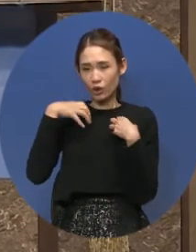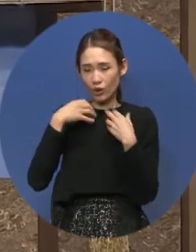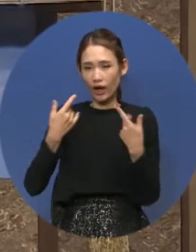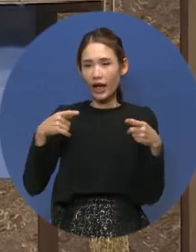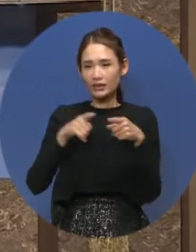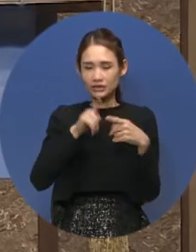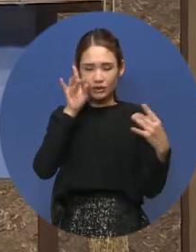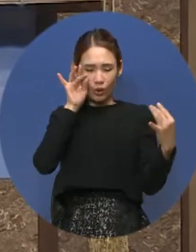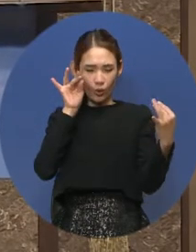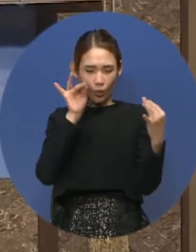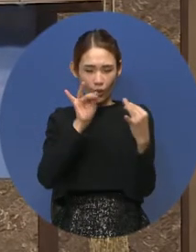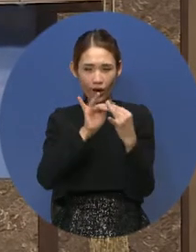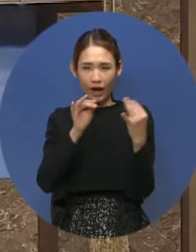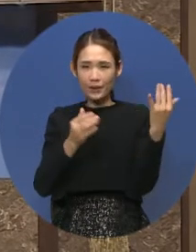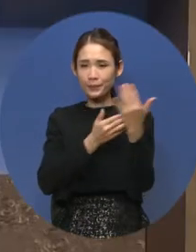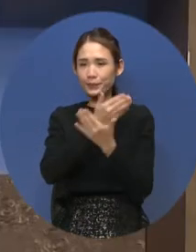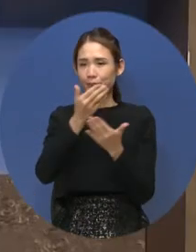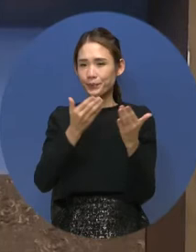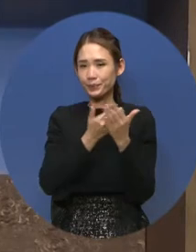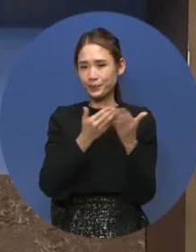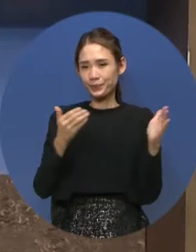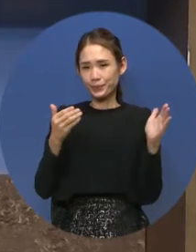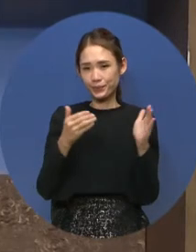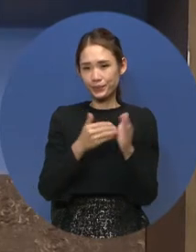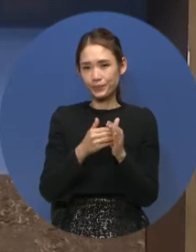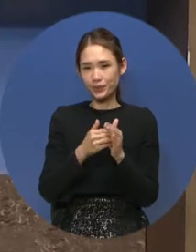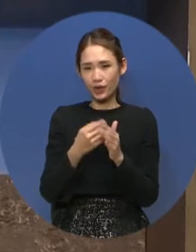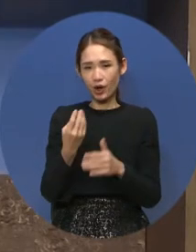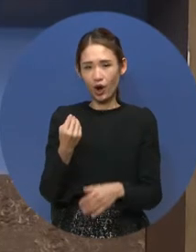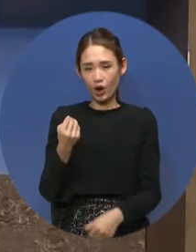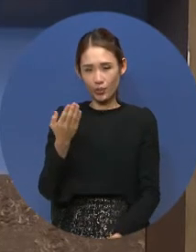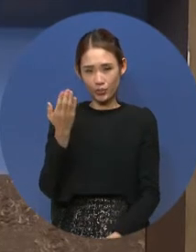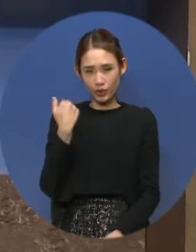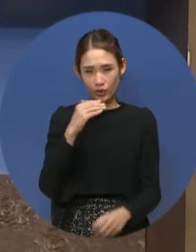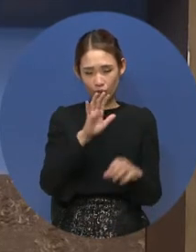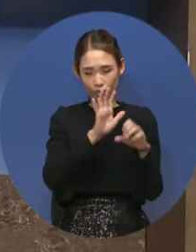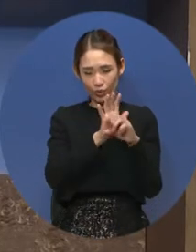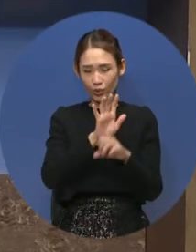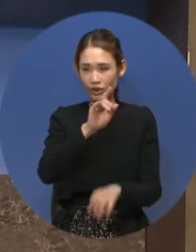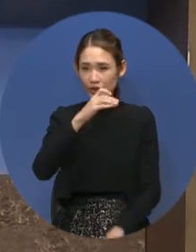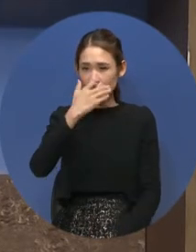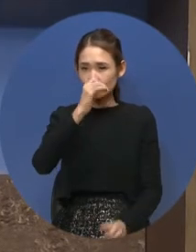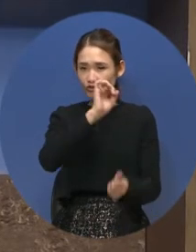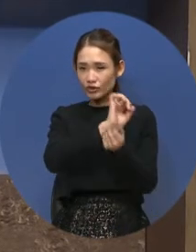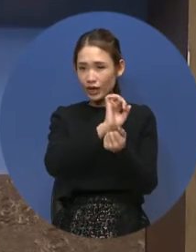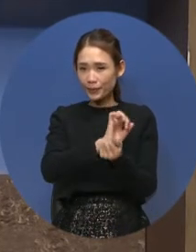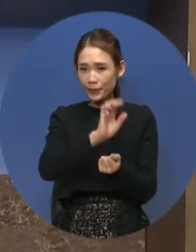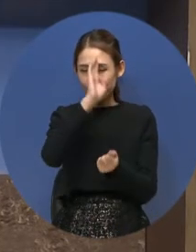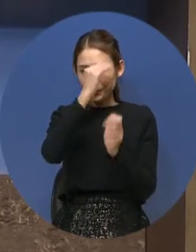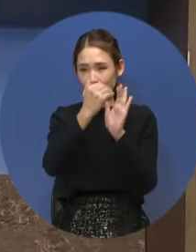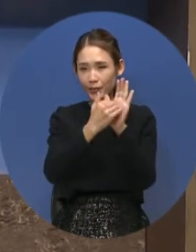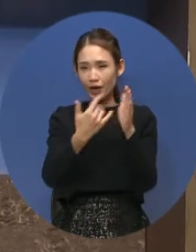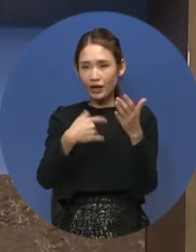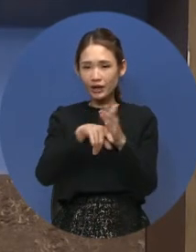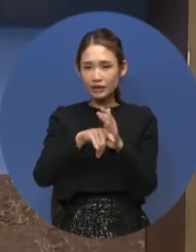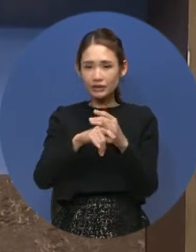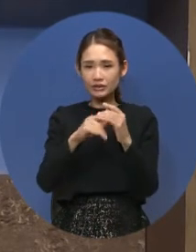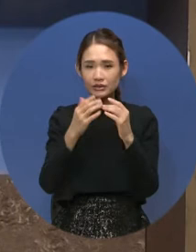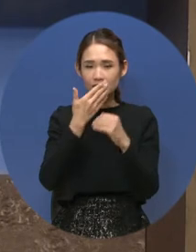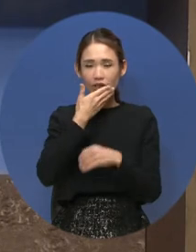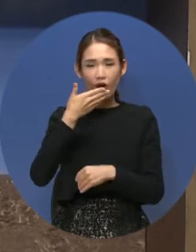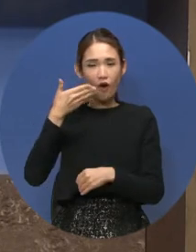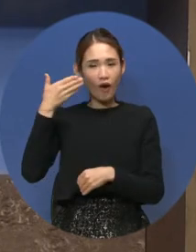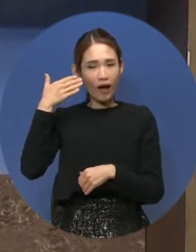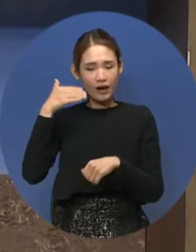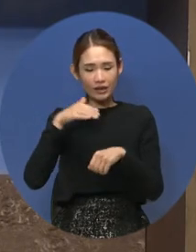공감대를 얻었습니다. 예. 그리고 또 얼마 전에 코로나19 감염 예방을 위해서 청각장애인용 특수